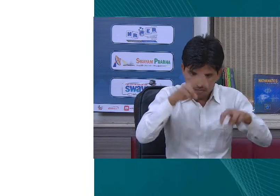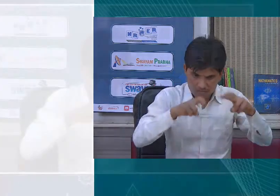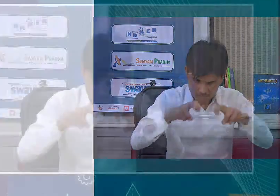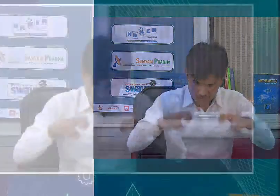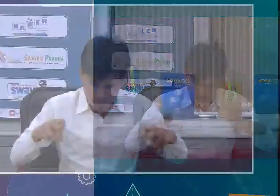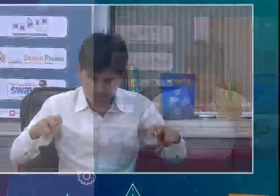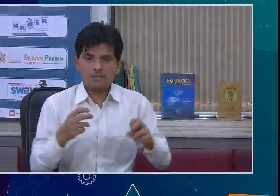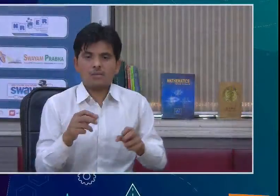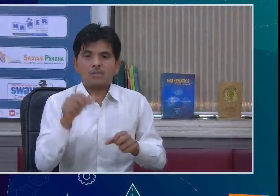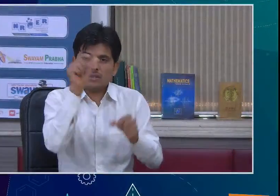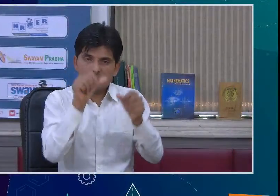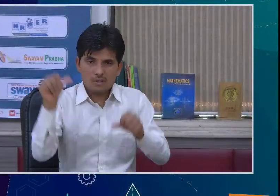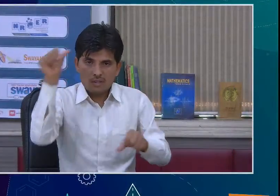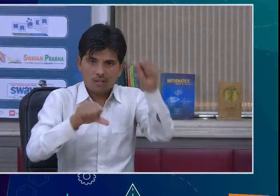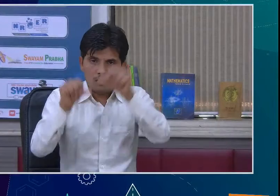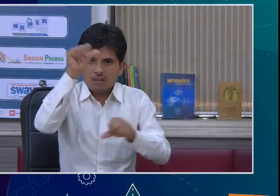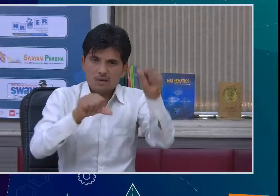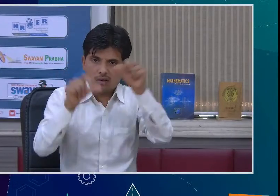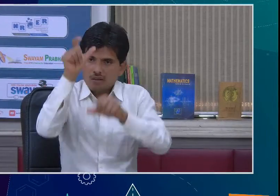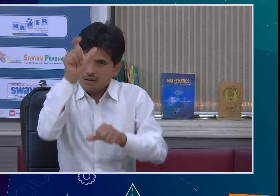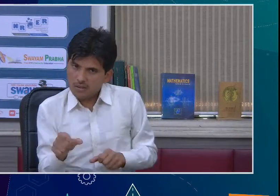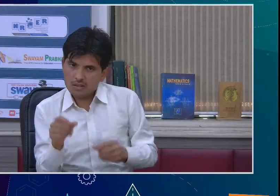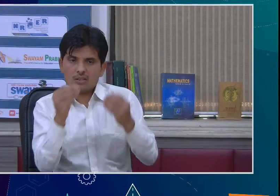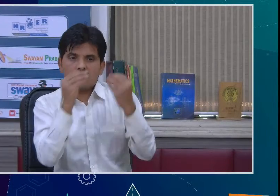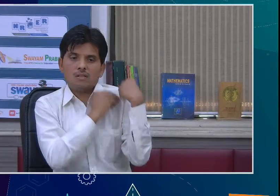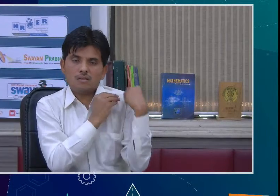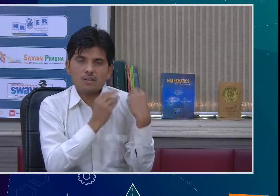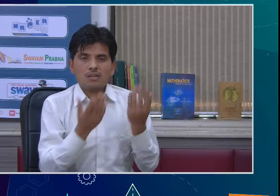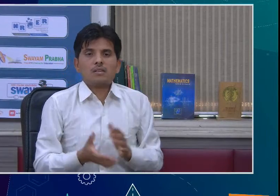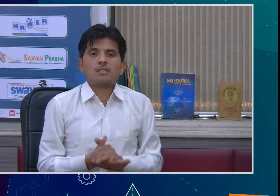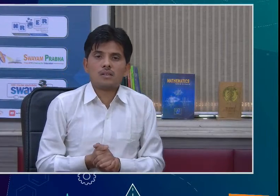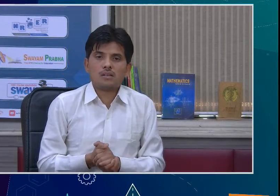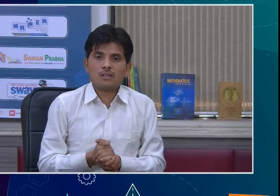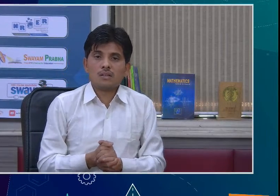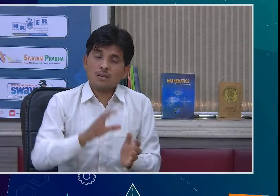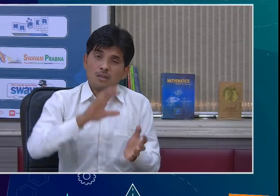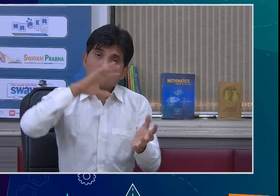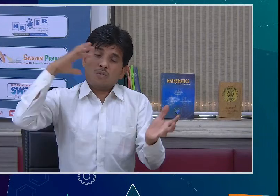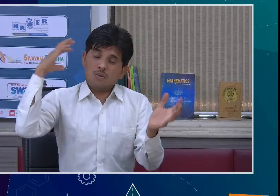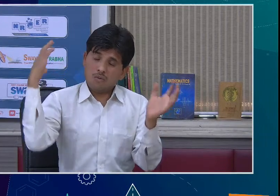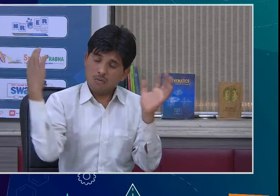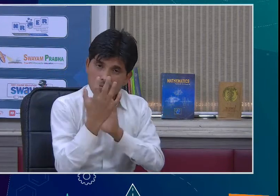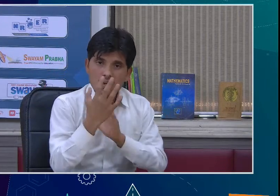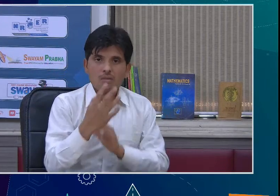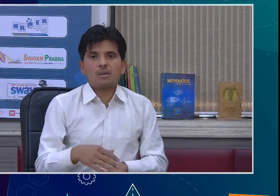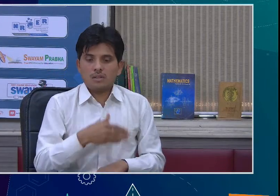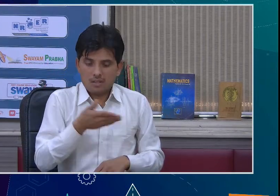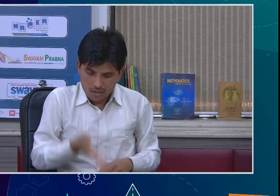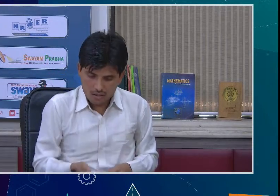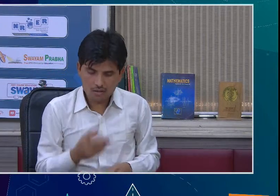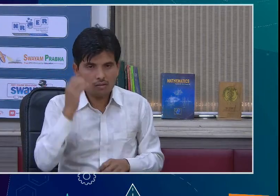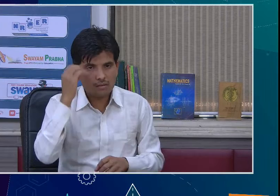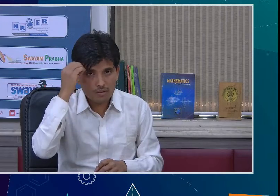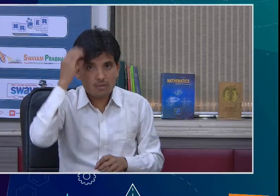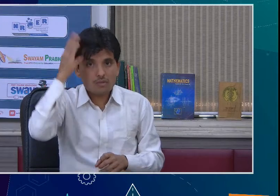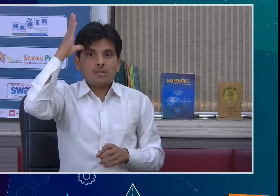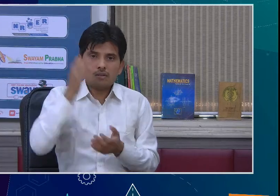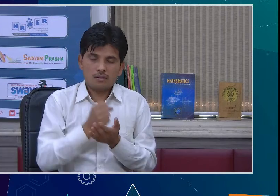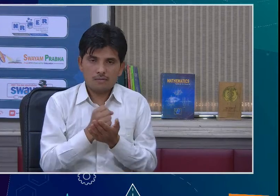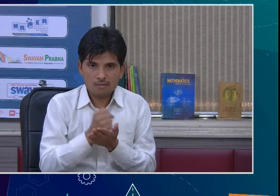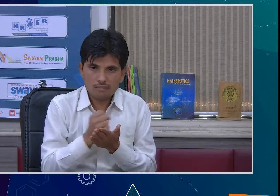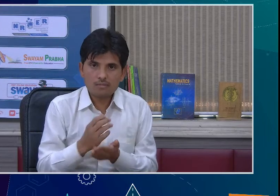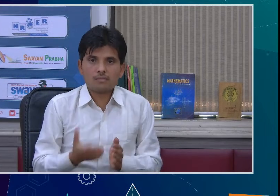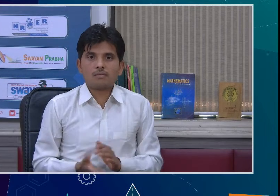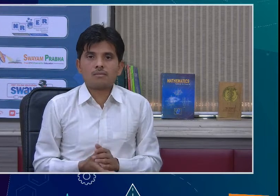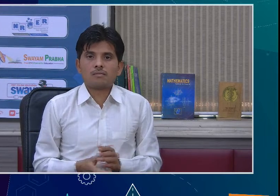है ब्रह्मांड में, हम यहाँ रहते हुए हम पूरे ब्रह्मांड के बारे में जानने की कोशिश करते हैं, और